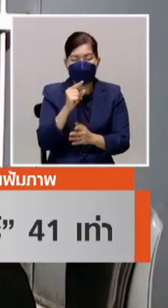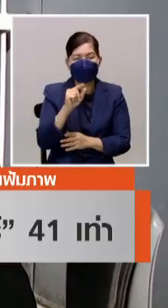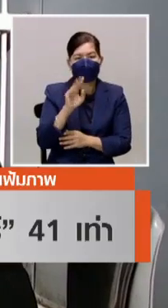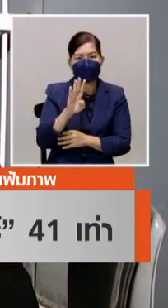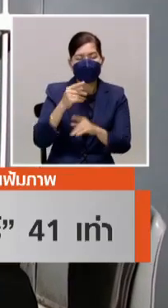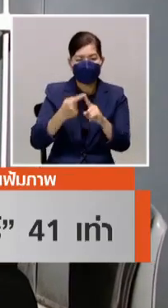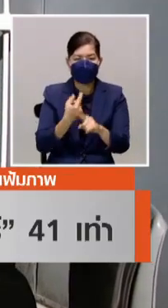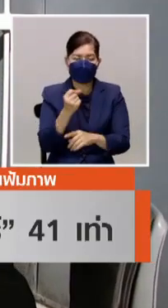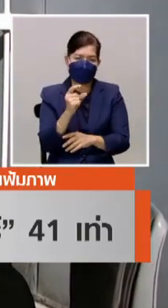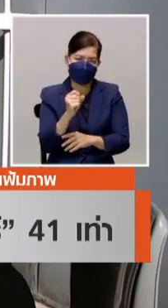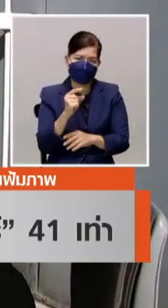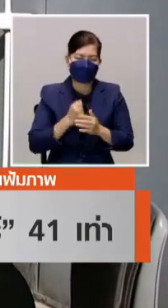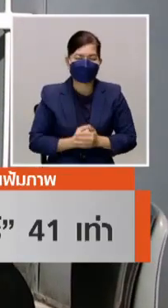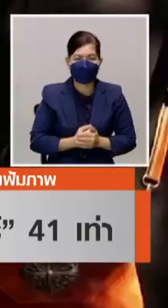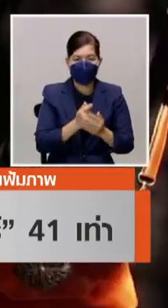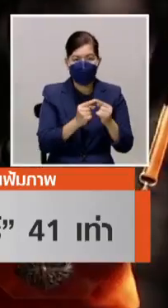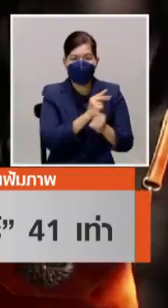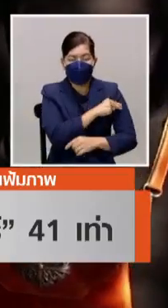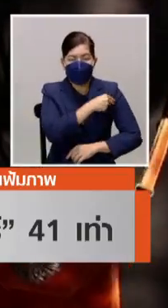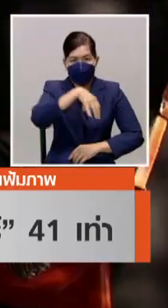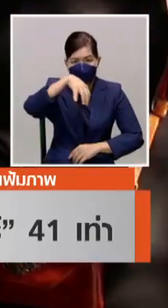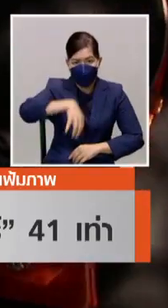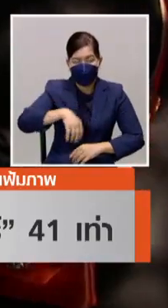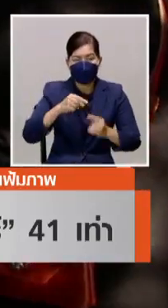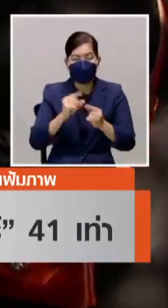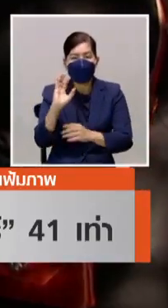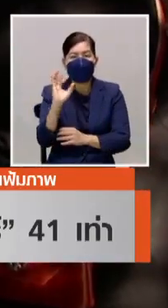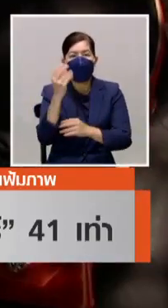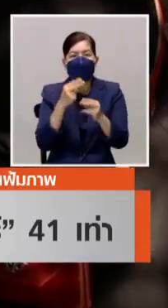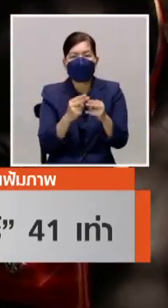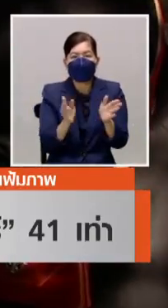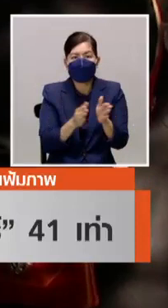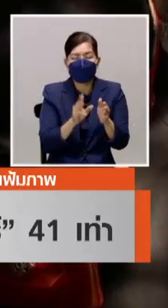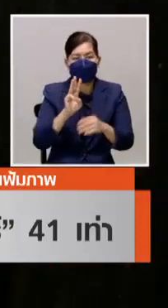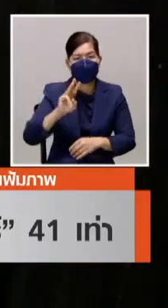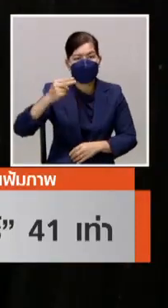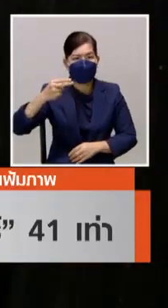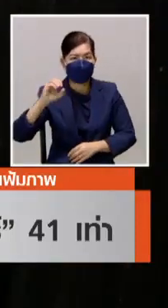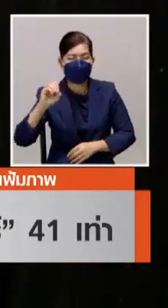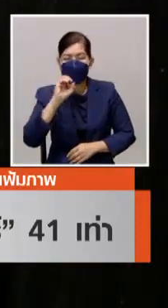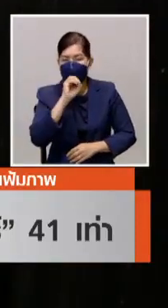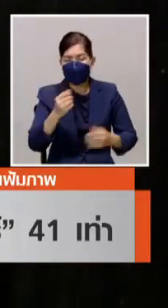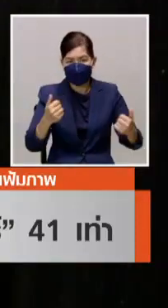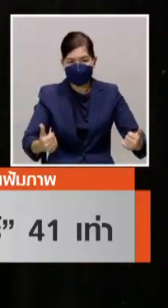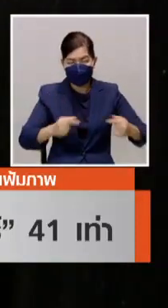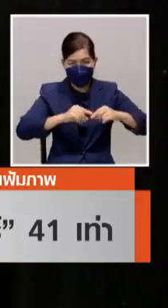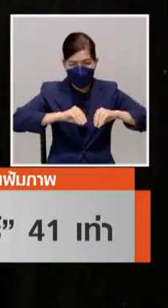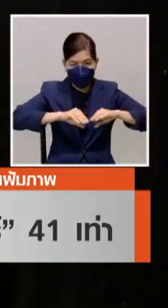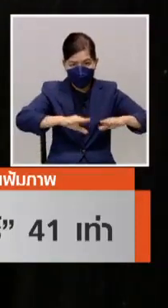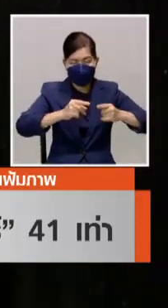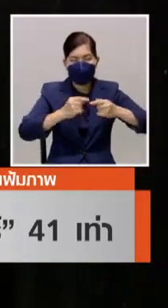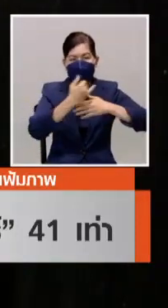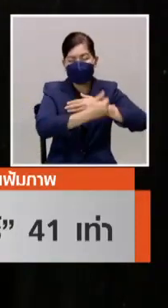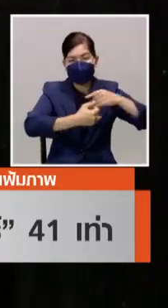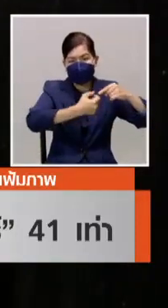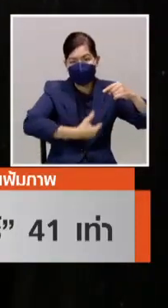ที่ผ่านมาค่ะและองค์การอนามัยโลกหรือ WHO ระบุว่าโอไมครอนระบาดไปแล้วเกือบ40ประเทศใน